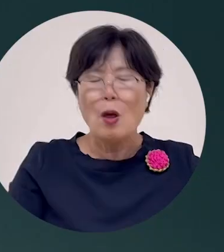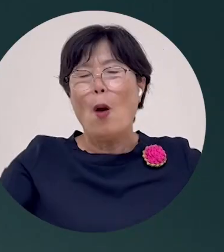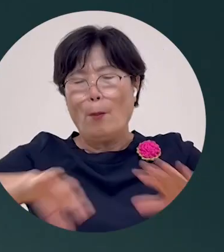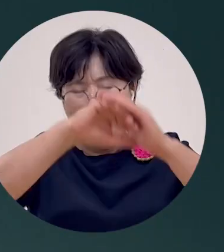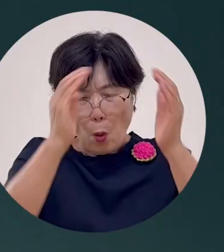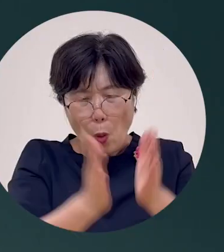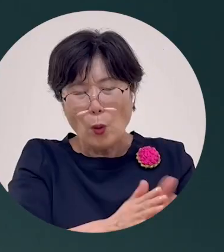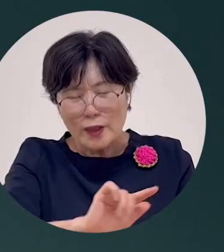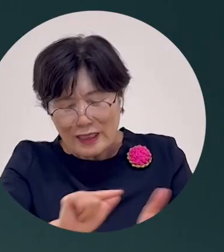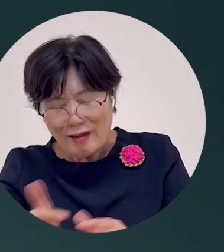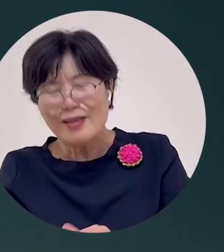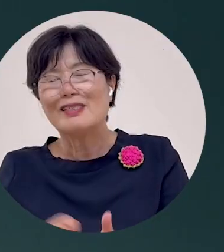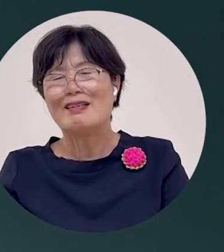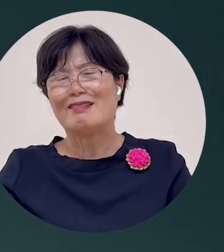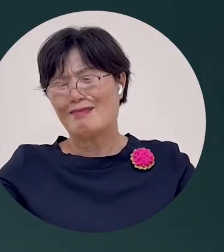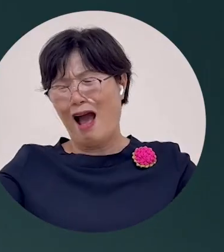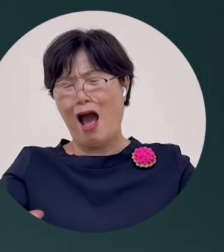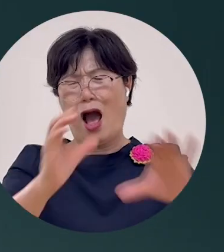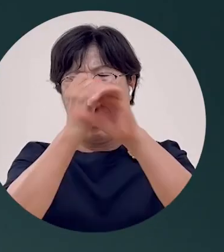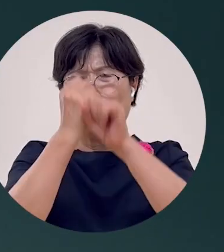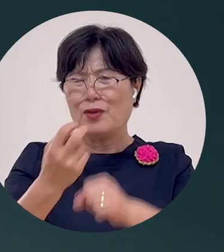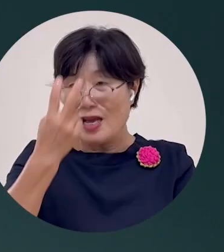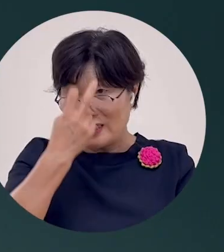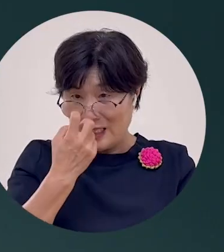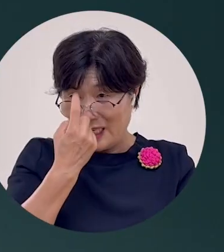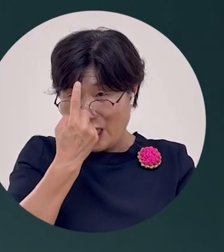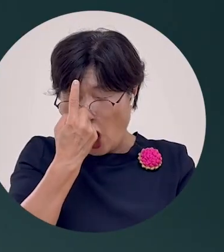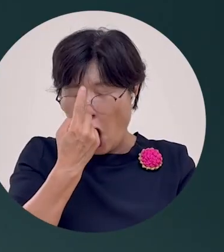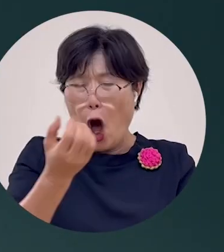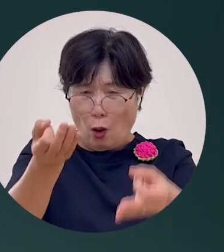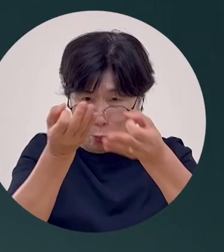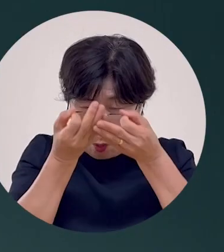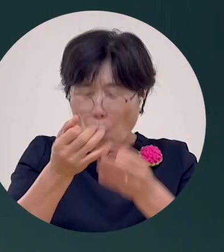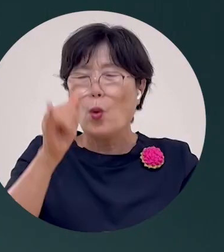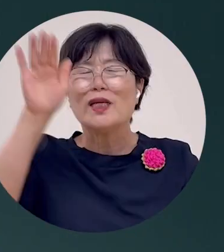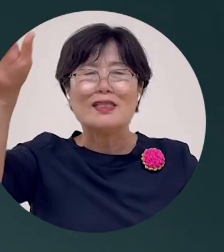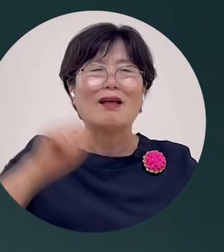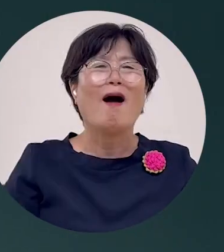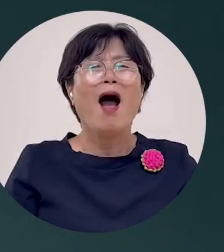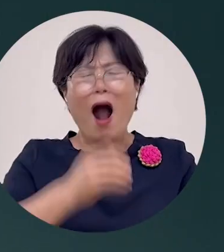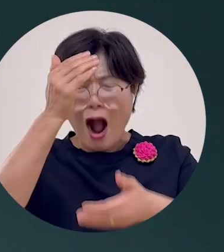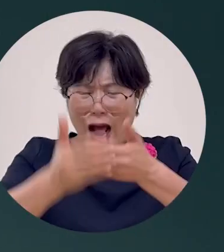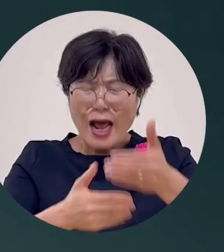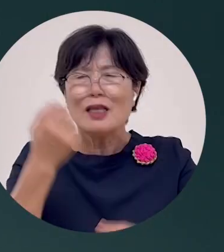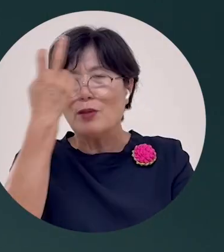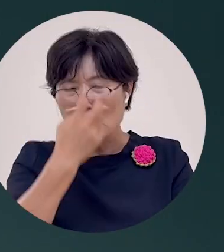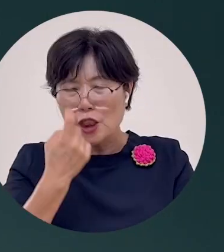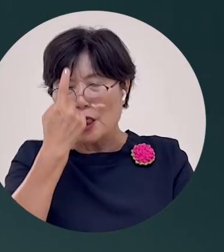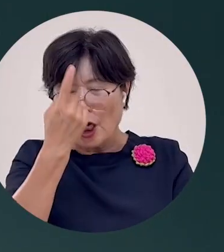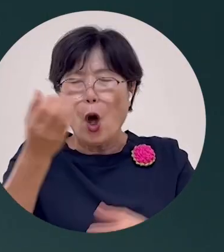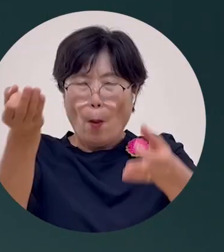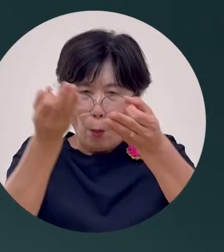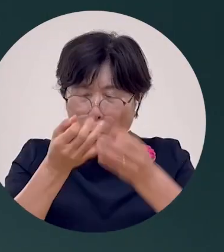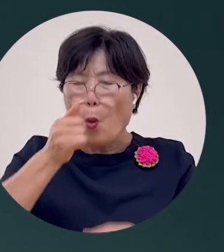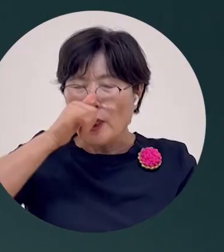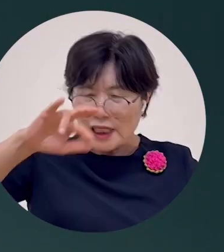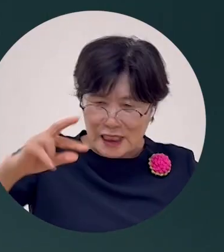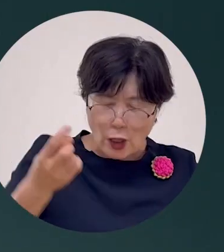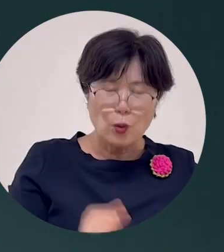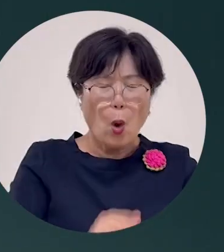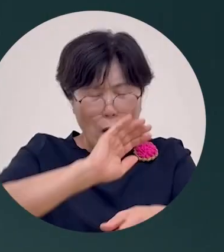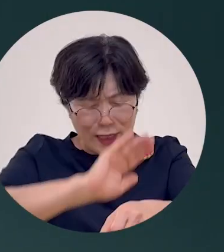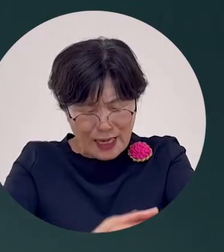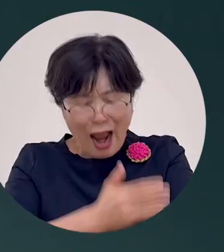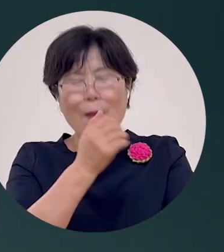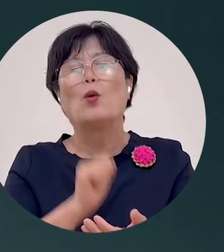것을 지켜보고 계십니다. 아무리 하나님이 지켜보셔도 잘못한 만큼